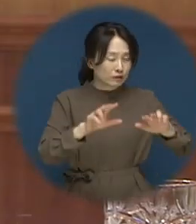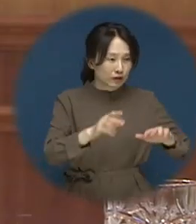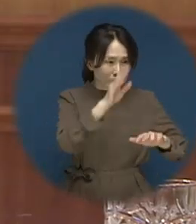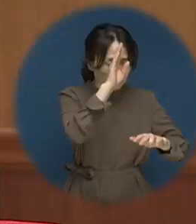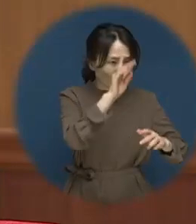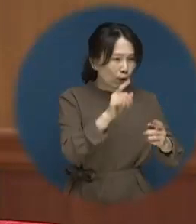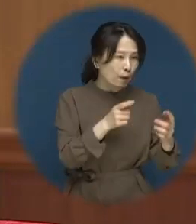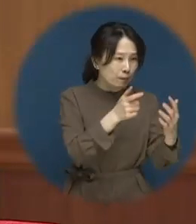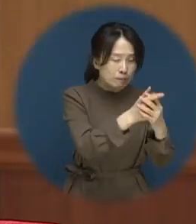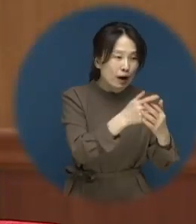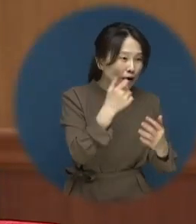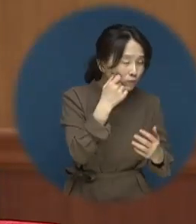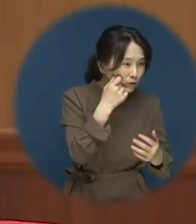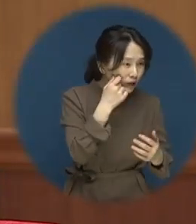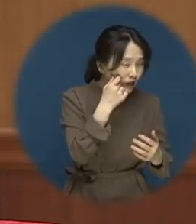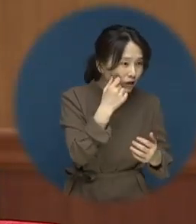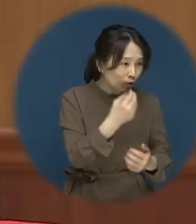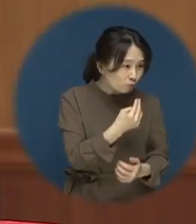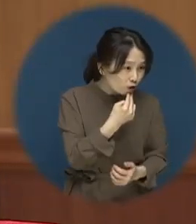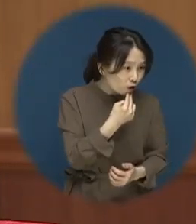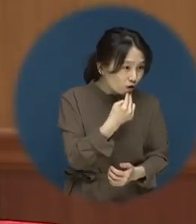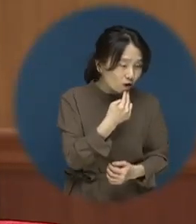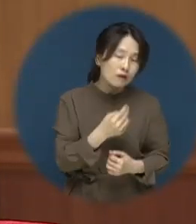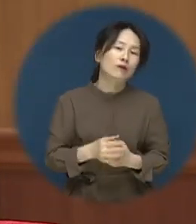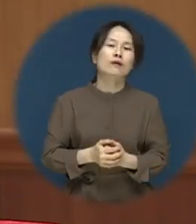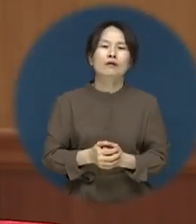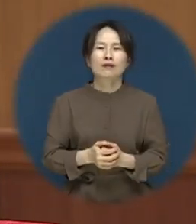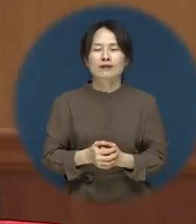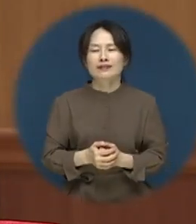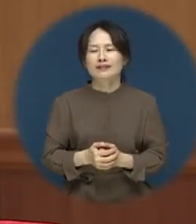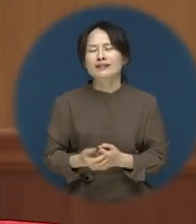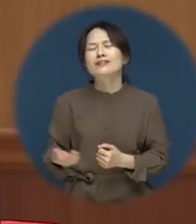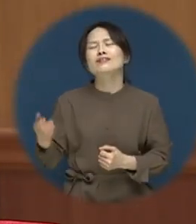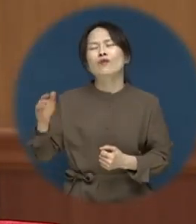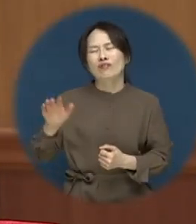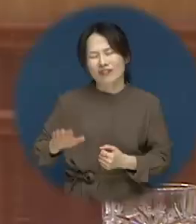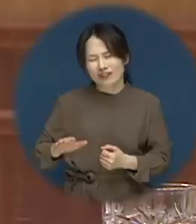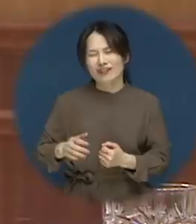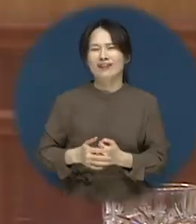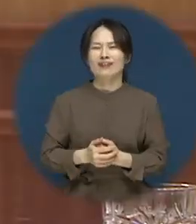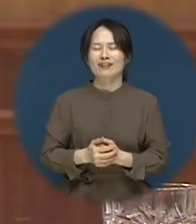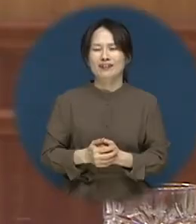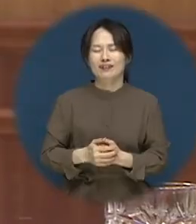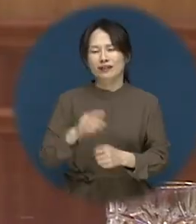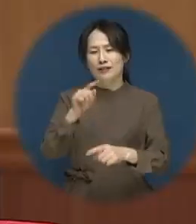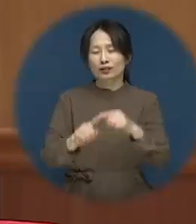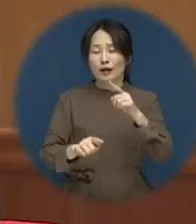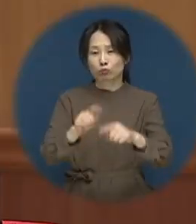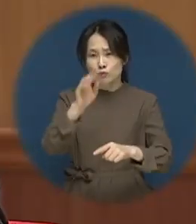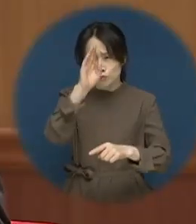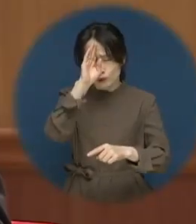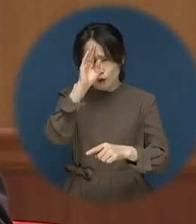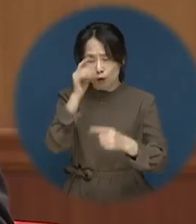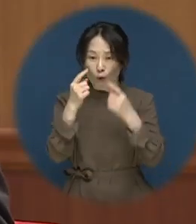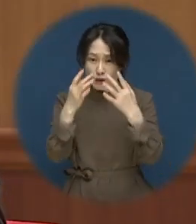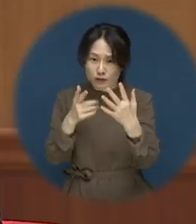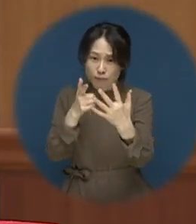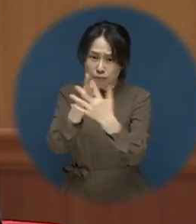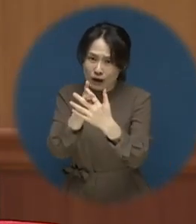없어요? 근데 그게 중요합니다. 진단을 제대로 했는지 안 했는지 본인도 몰라요. 그런가요? 왜냐하면 나무는